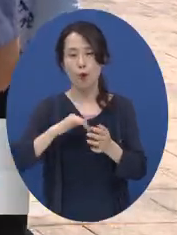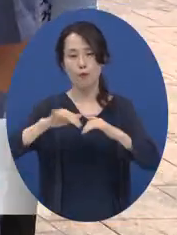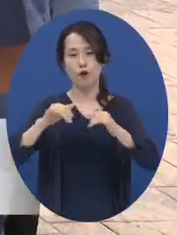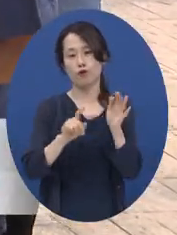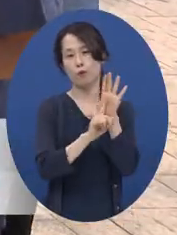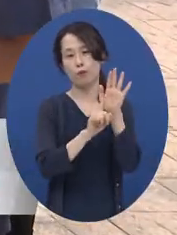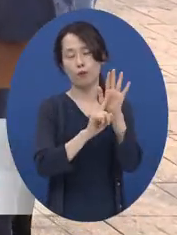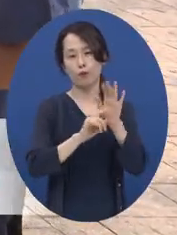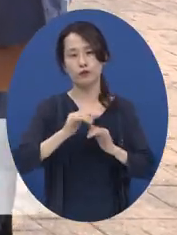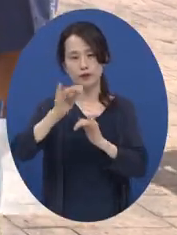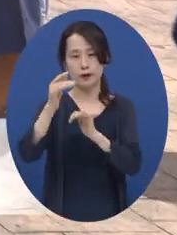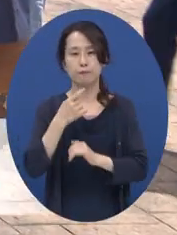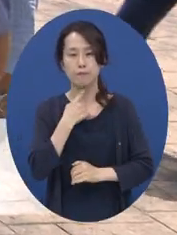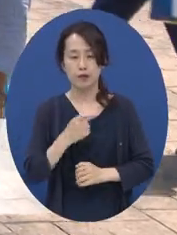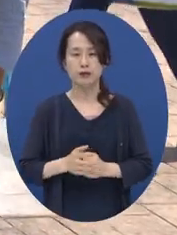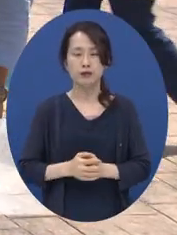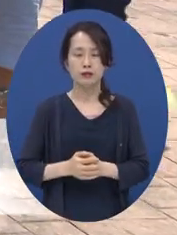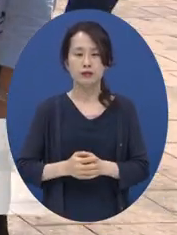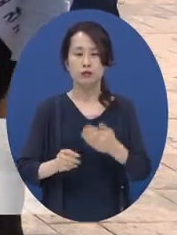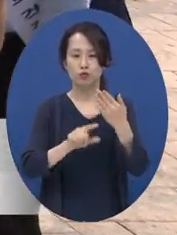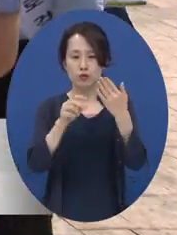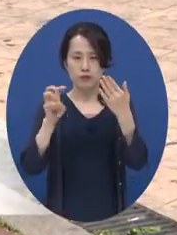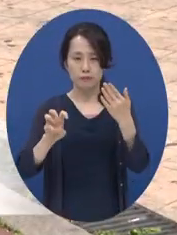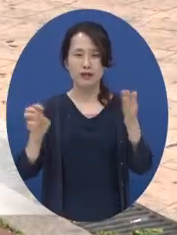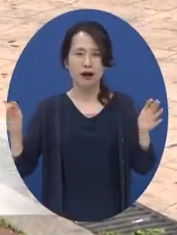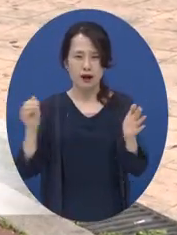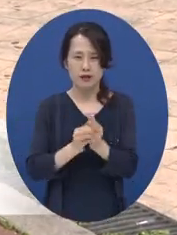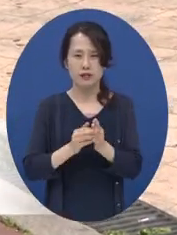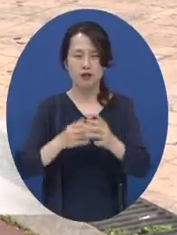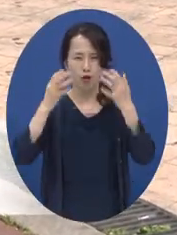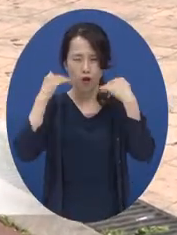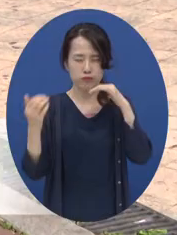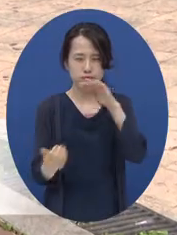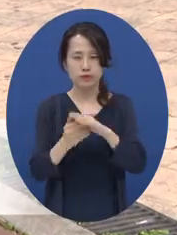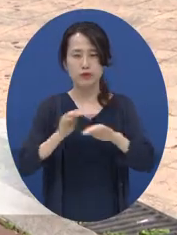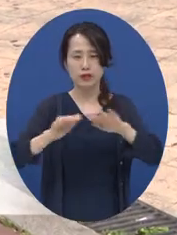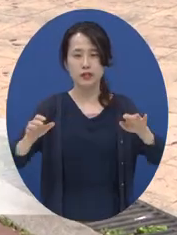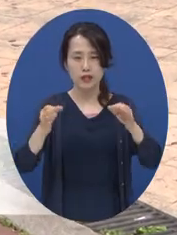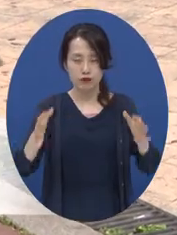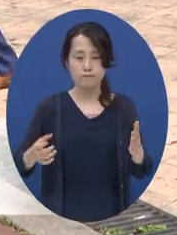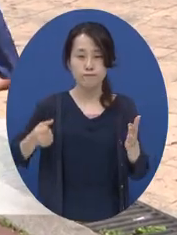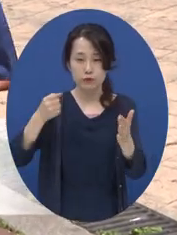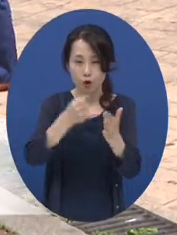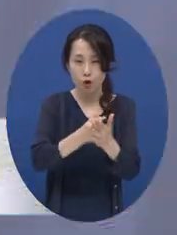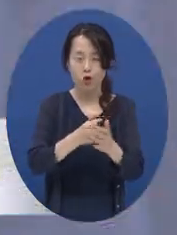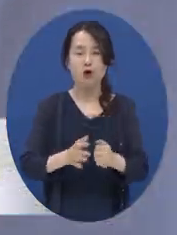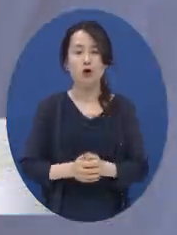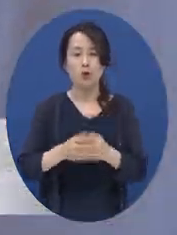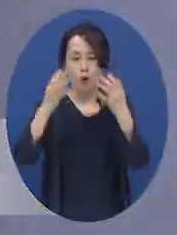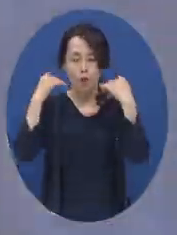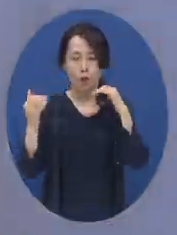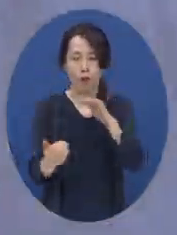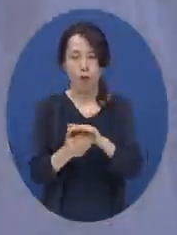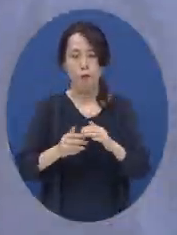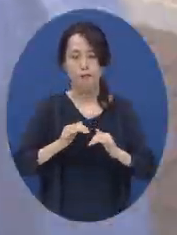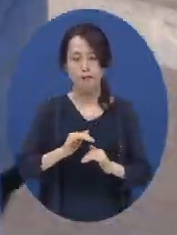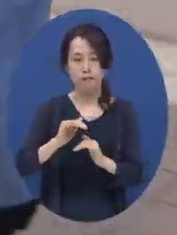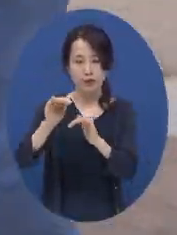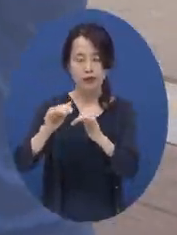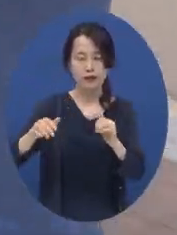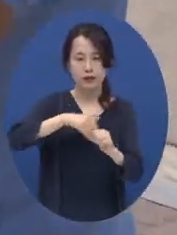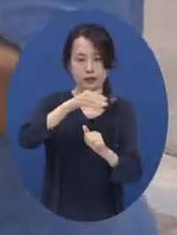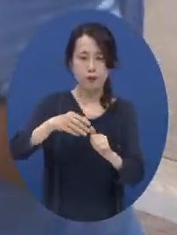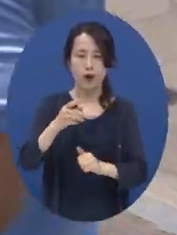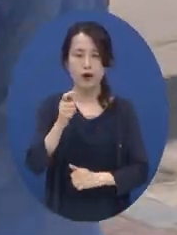진행했습니다. 한편 경기도는 오는 9월 30일까지를 폭염 대책 기간으로 정하고 폭염 대응 단계에